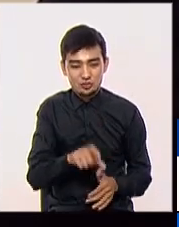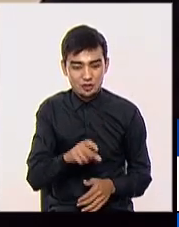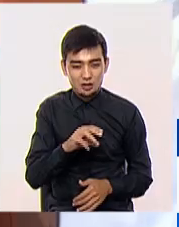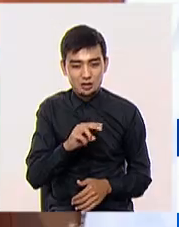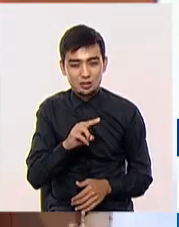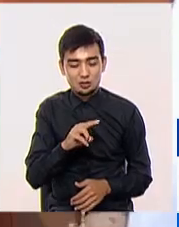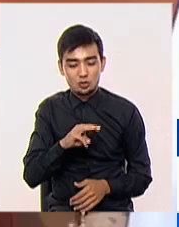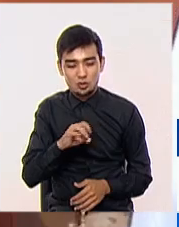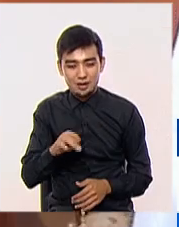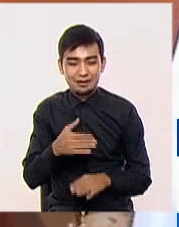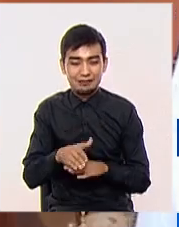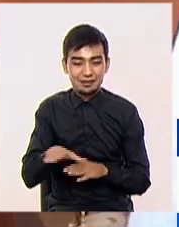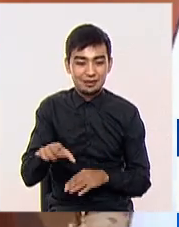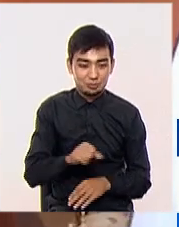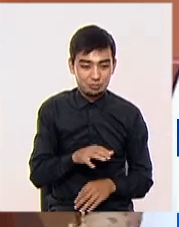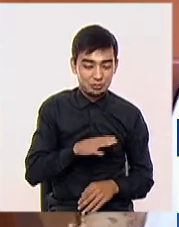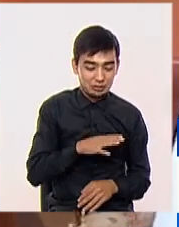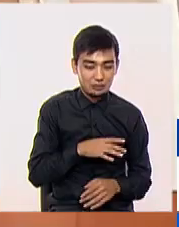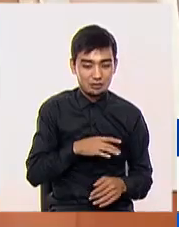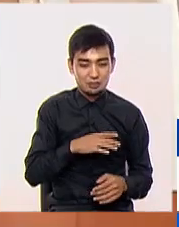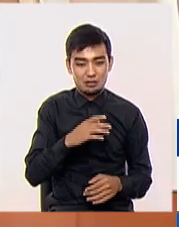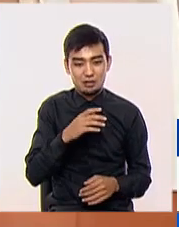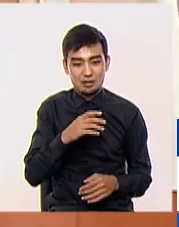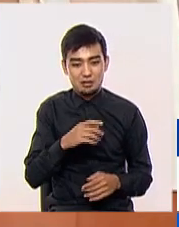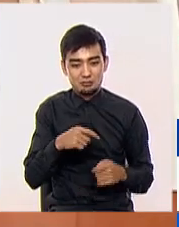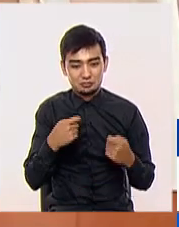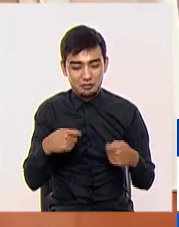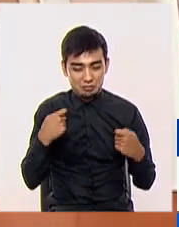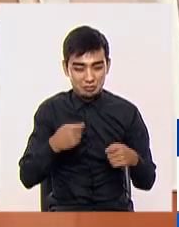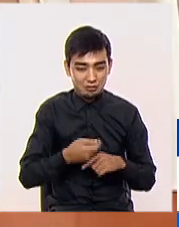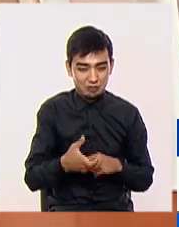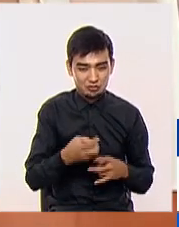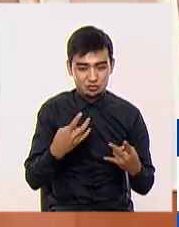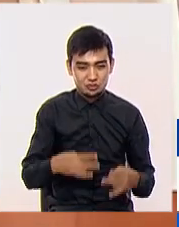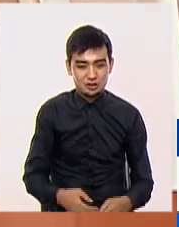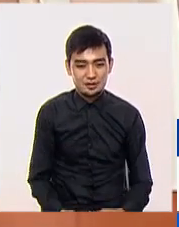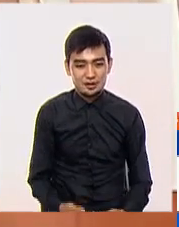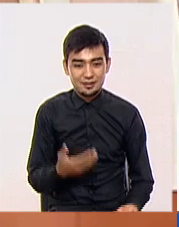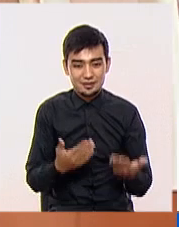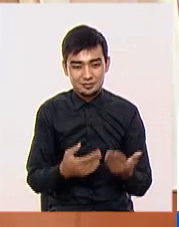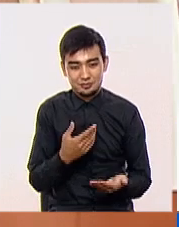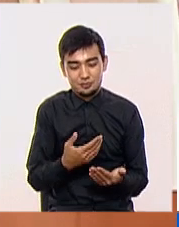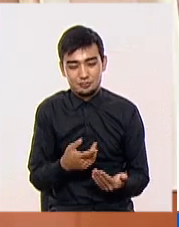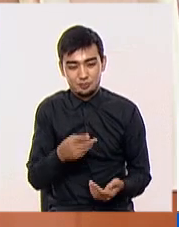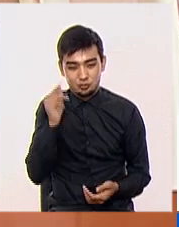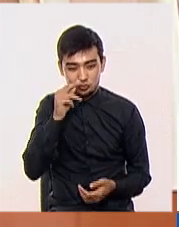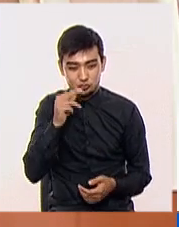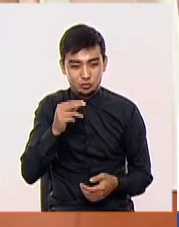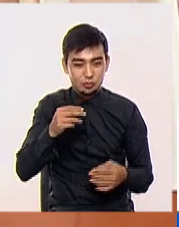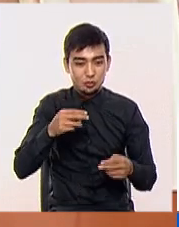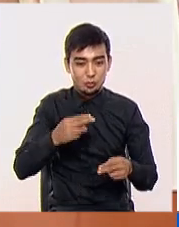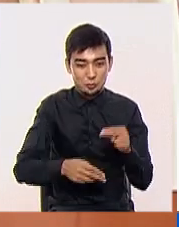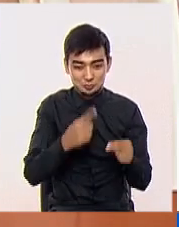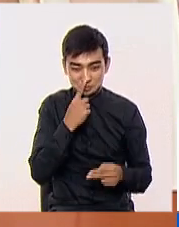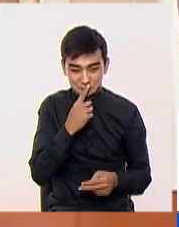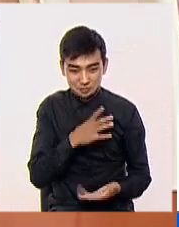пышные торжества в кредит должны кануть в лету. Но если ты только закончил, допустим, учебное заведение, или